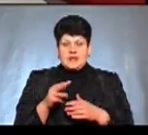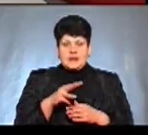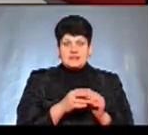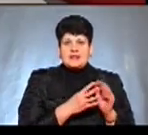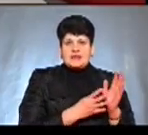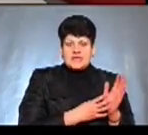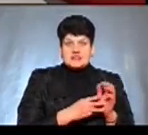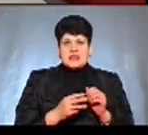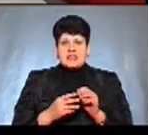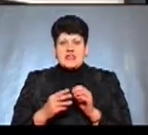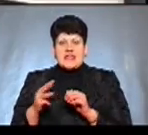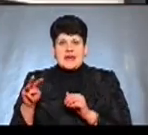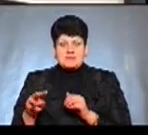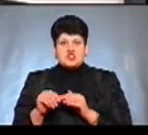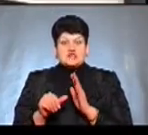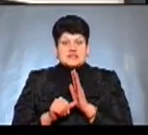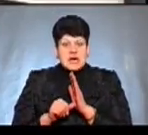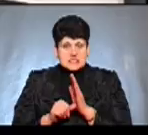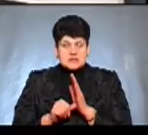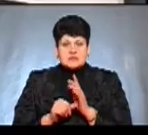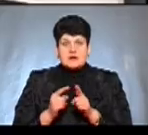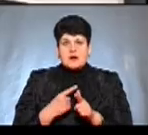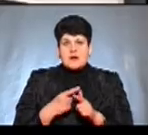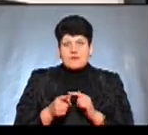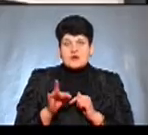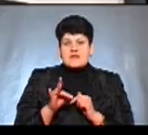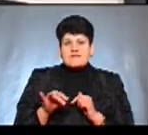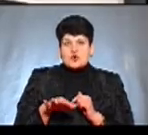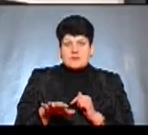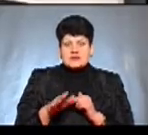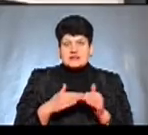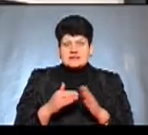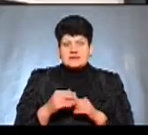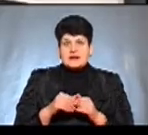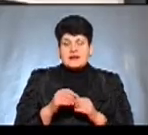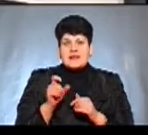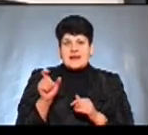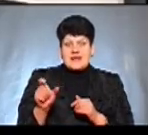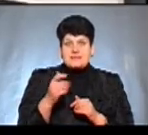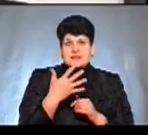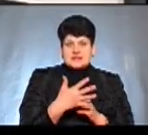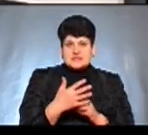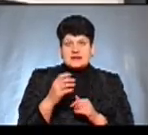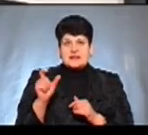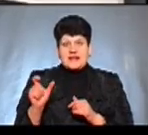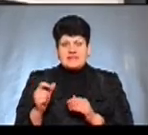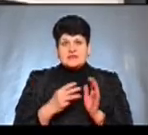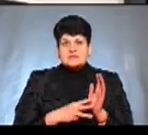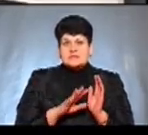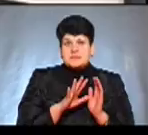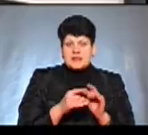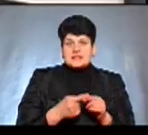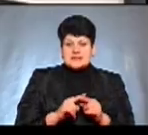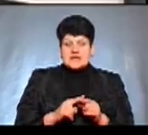М-19 і М-16, або можна в європейській класифікації назвати Е-50, Е-85. Це міжнародні траси